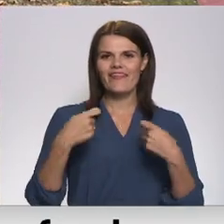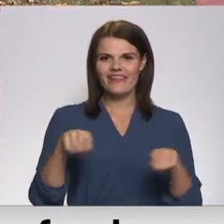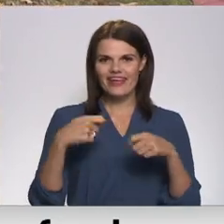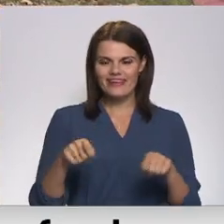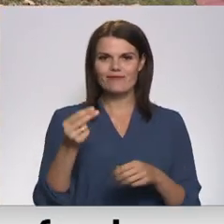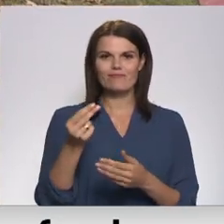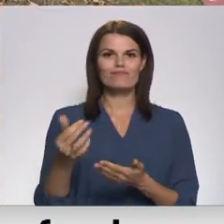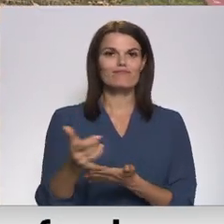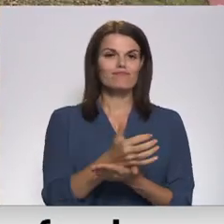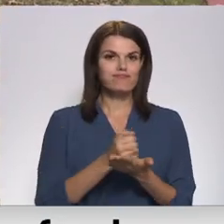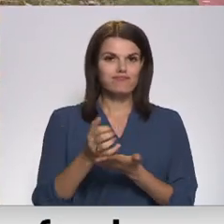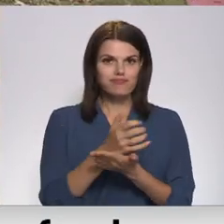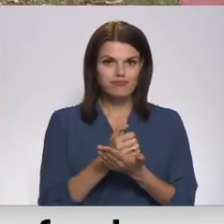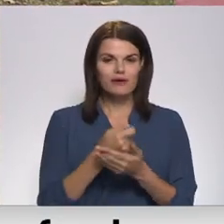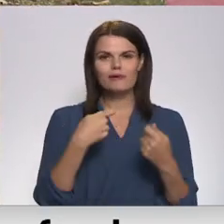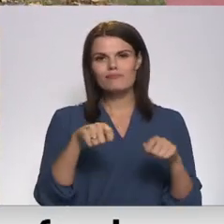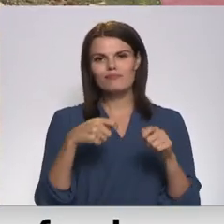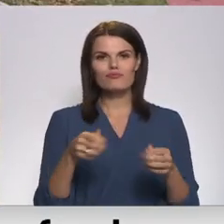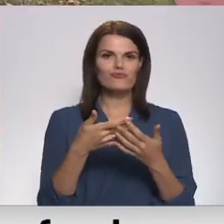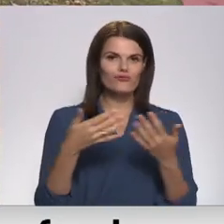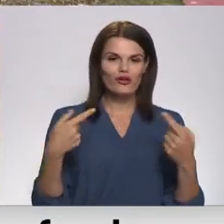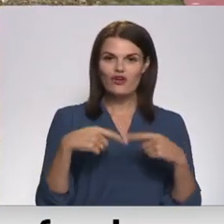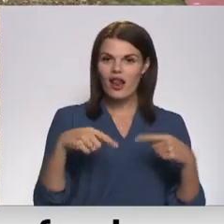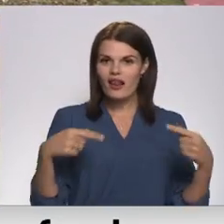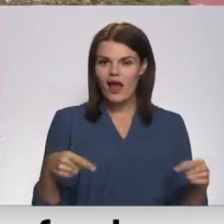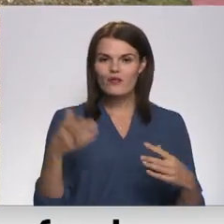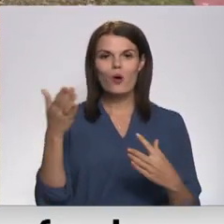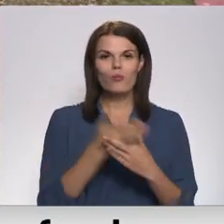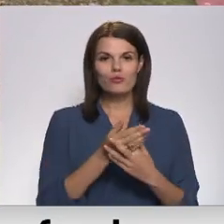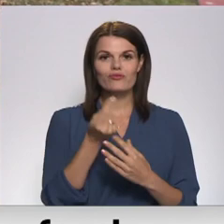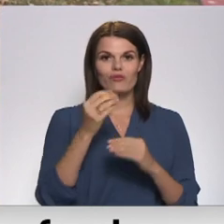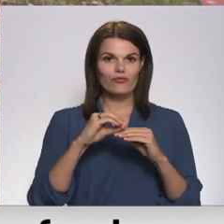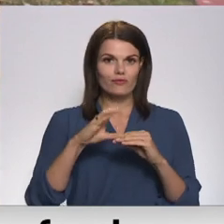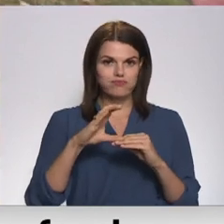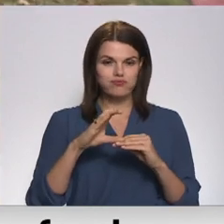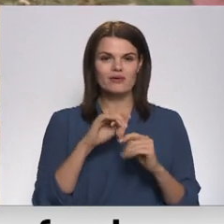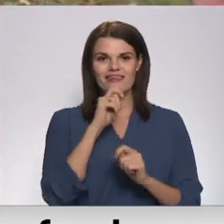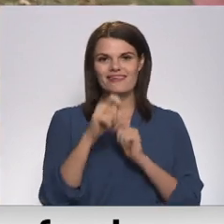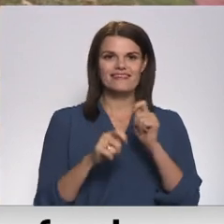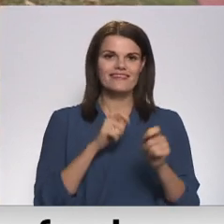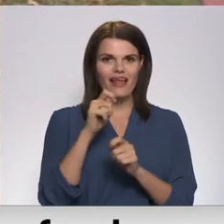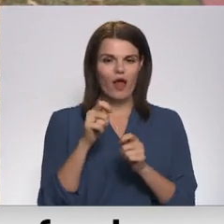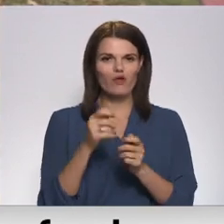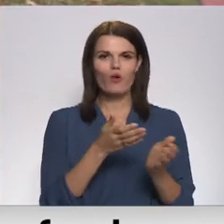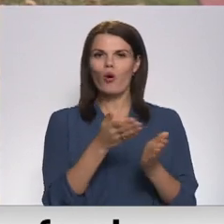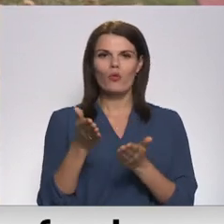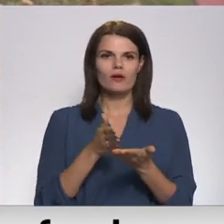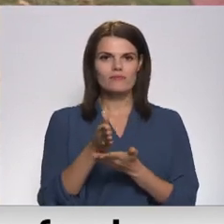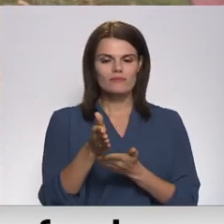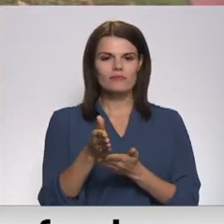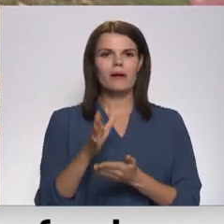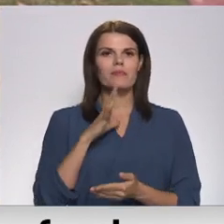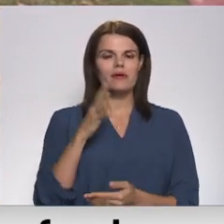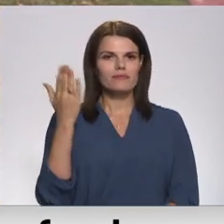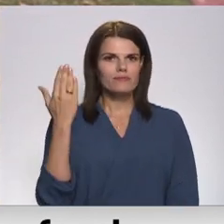Vācat naudiņu? Jā, mēs pārdodam visādas lietas, un tad mēs pusi no sava sakrātā ziedojam vienalga kurienai. Piemēram, mums vienreiz